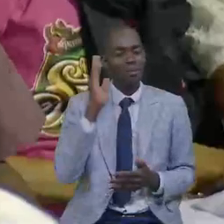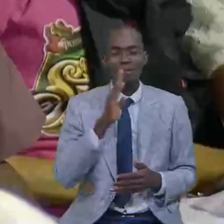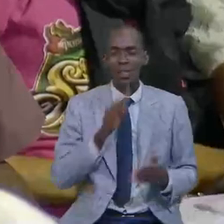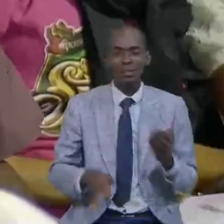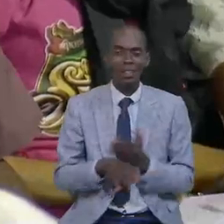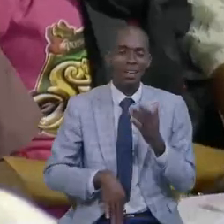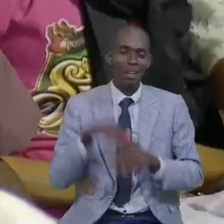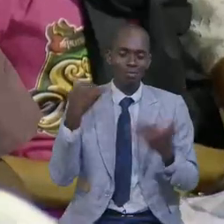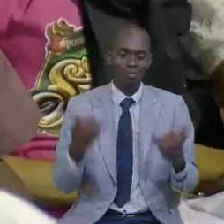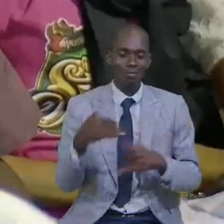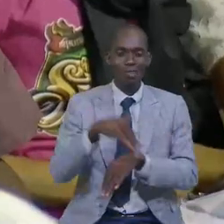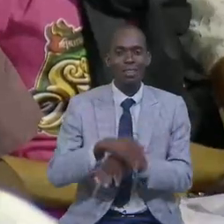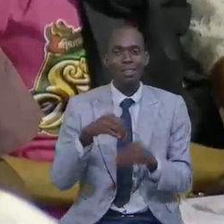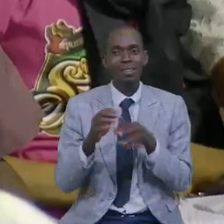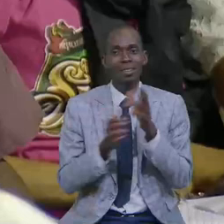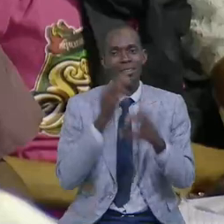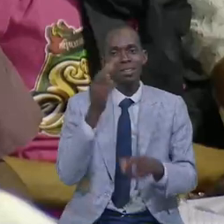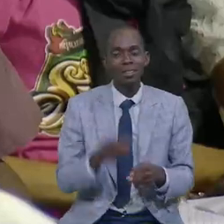allons balayer ça de ta vie